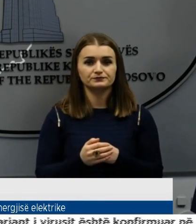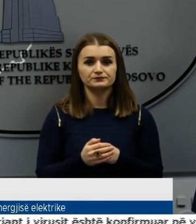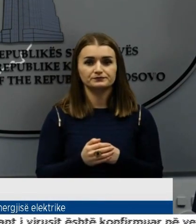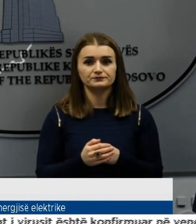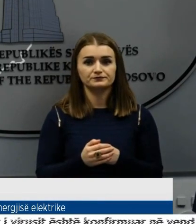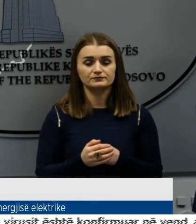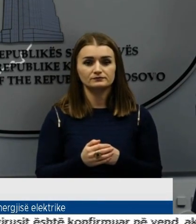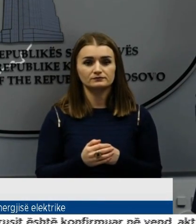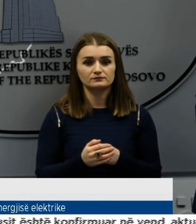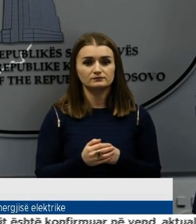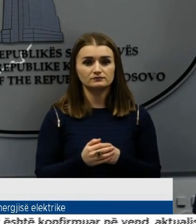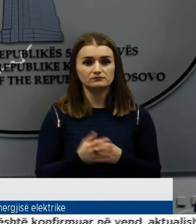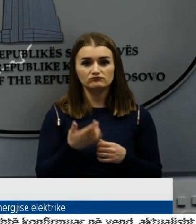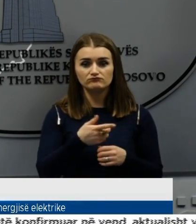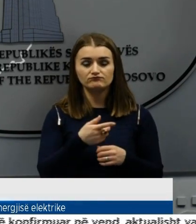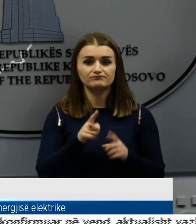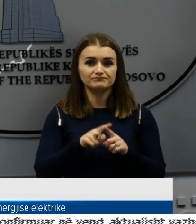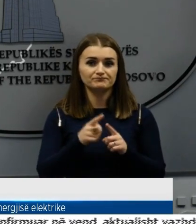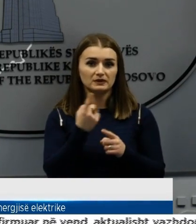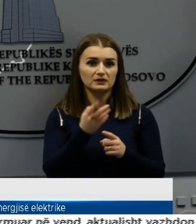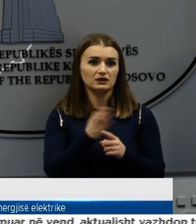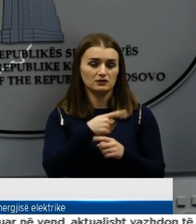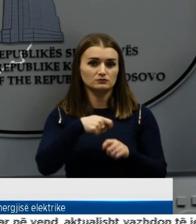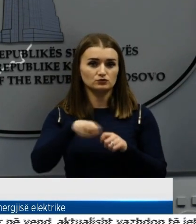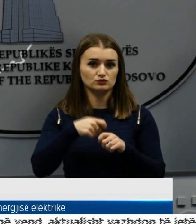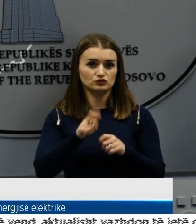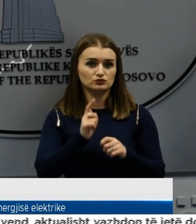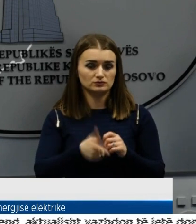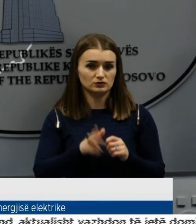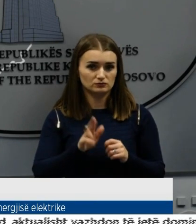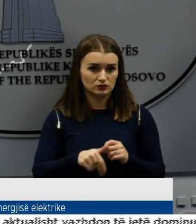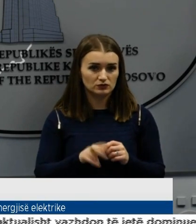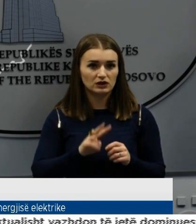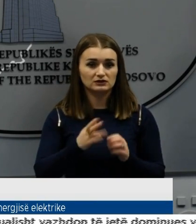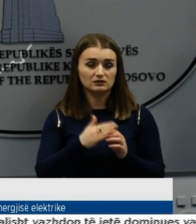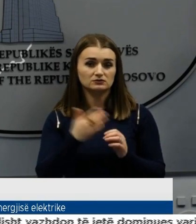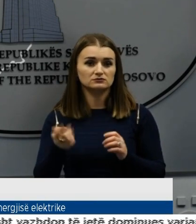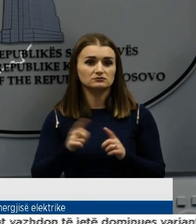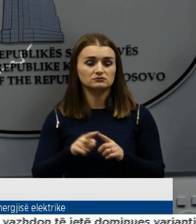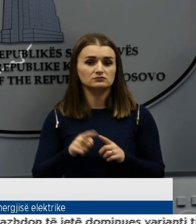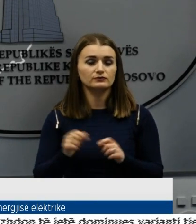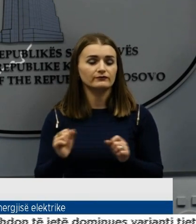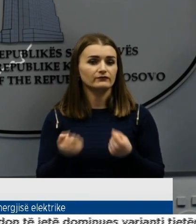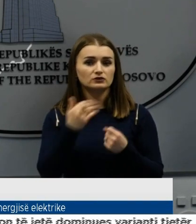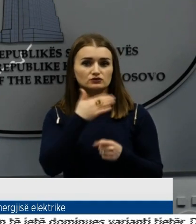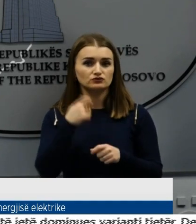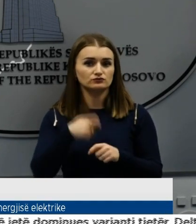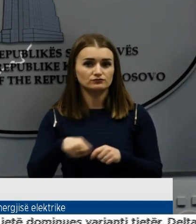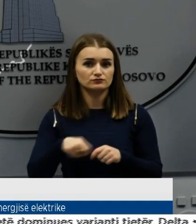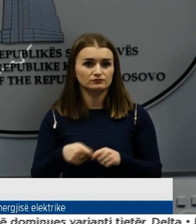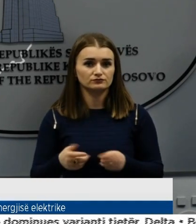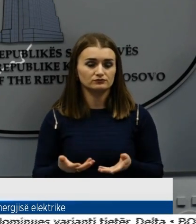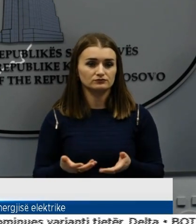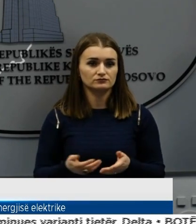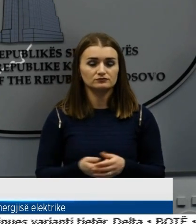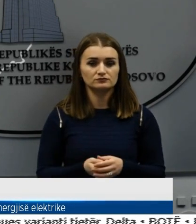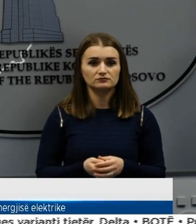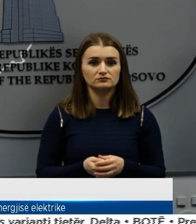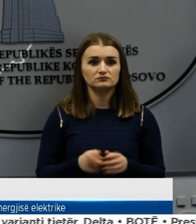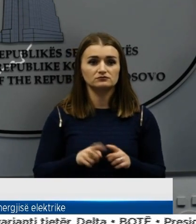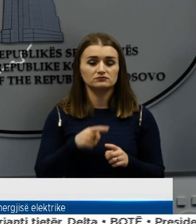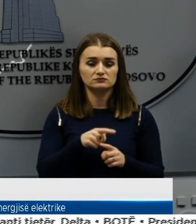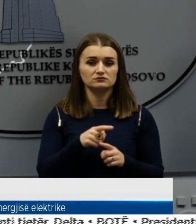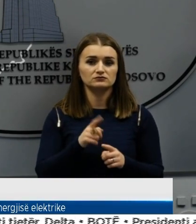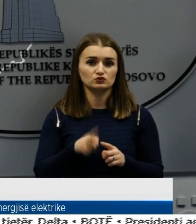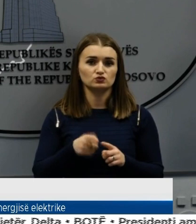që cila ka mundur të sanohet relativisht shpejt dhe letë. Tjetra, për fatë të keqë, është prishje më serioze e cila do të kërkoj ku.